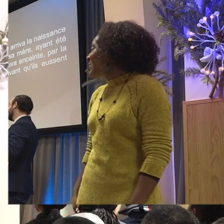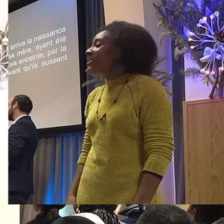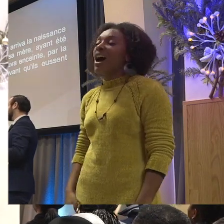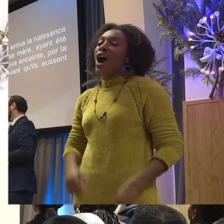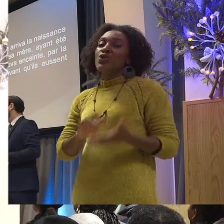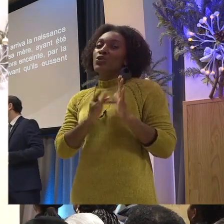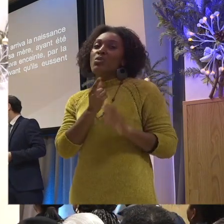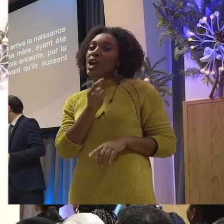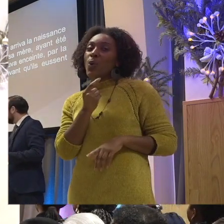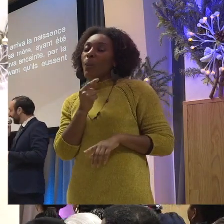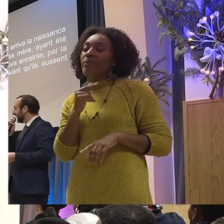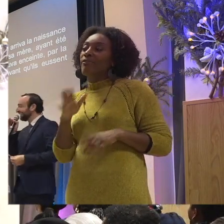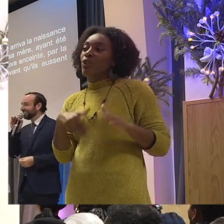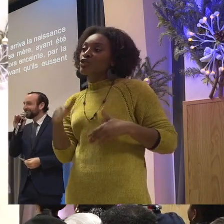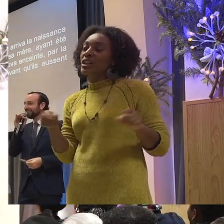Ouais, c'est ça, on est d'accord.